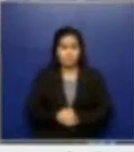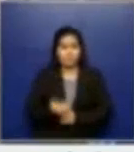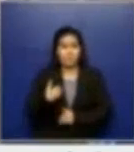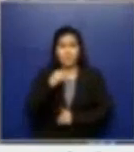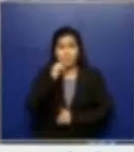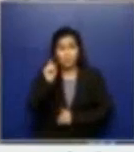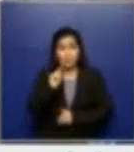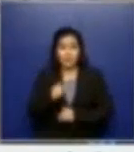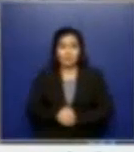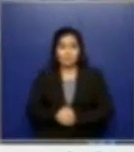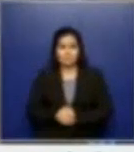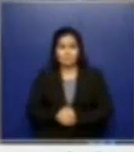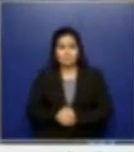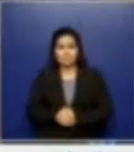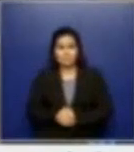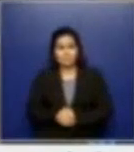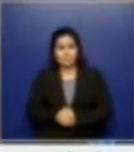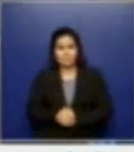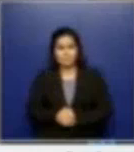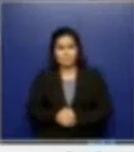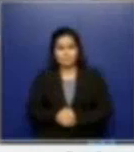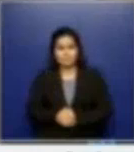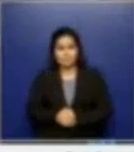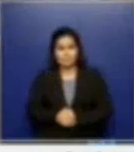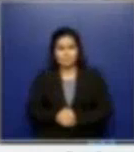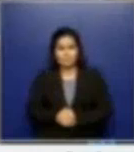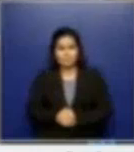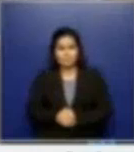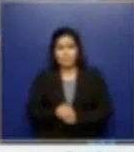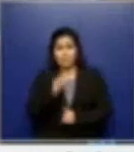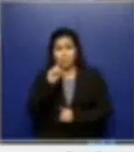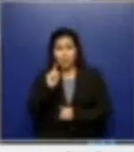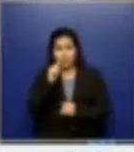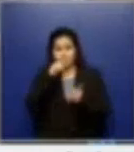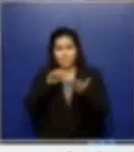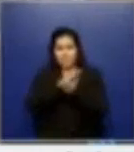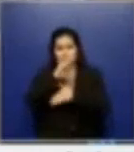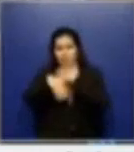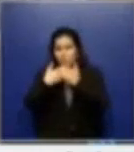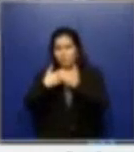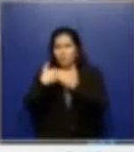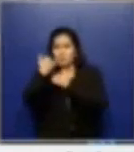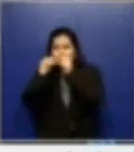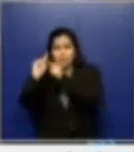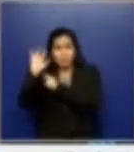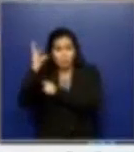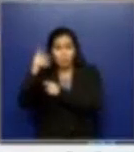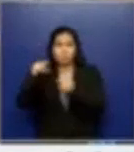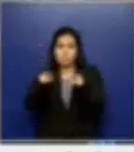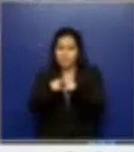ครับท่านประธานที่เคารพครับท่านอย่าบอกว่าทุกประเทศเป็นเหมือนกันนะกำลังจะบอกเขาเจออย่างนี้กันทั่วโล